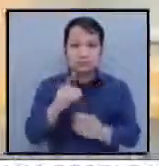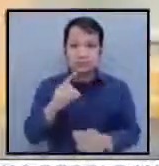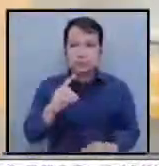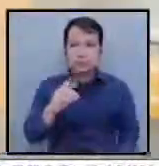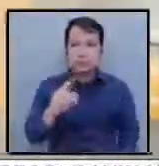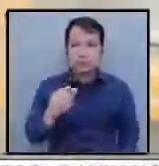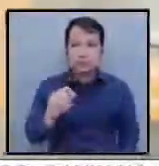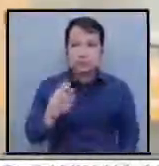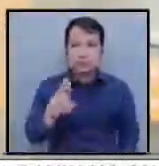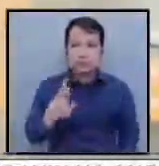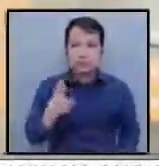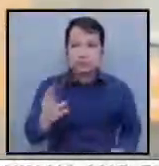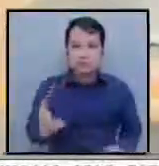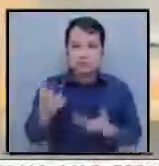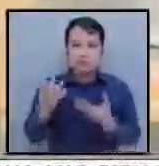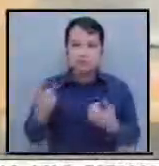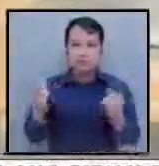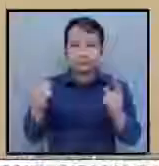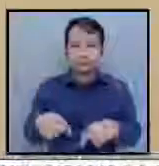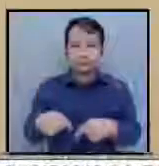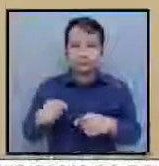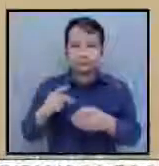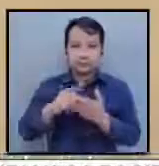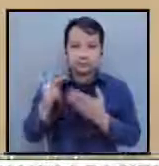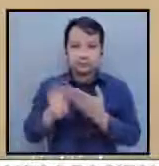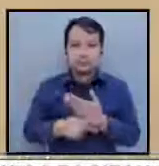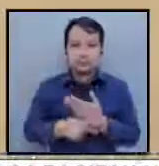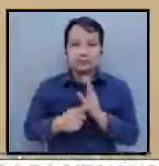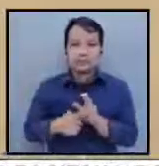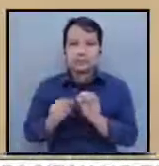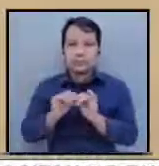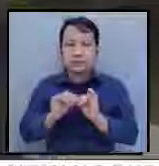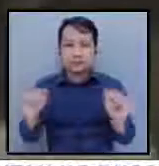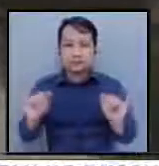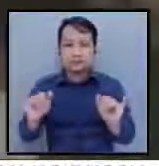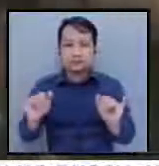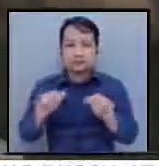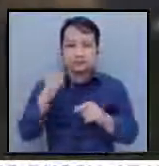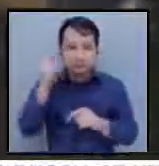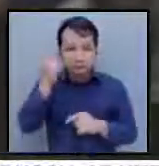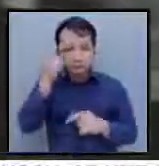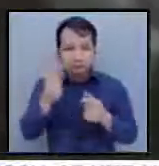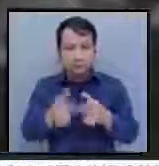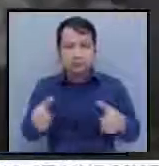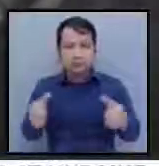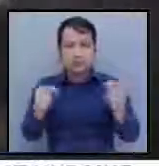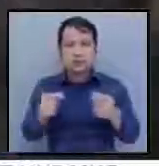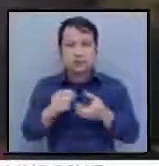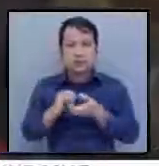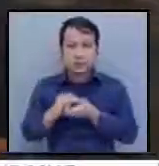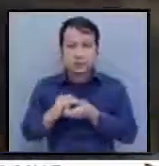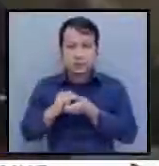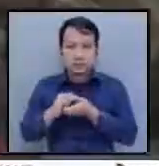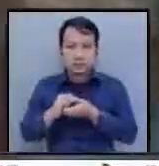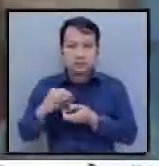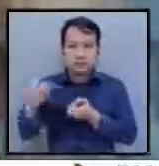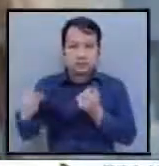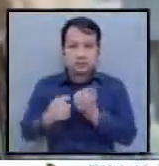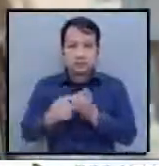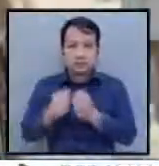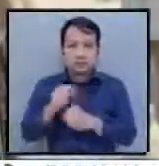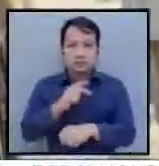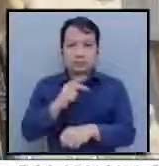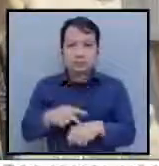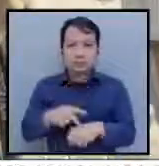para maisatuparan ang proyekto, gayon din ang gobyerno ng Japan na katuwang ng Pilipinas para rito. I would like